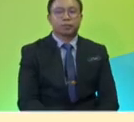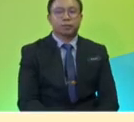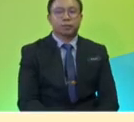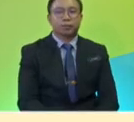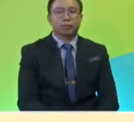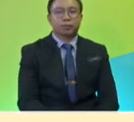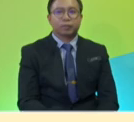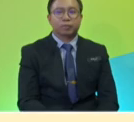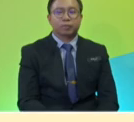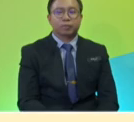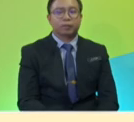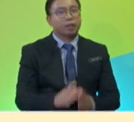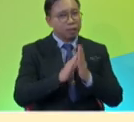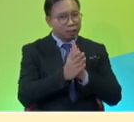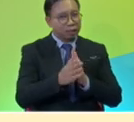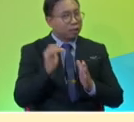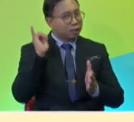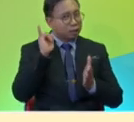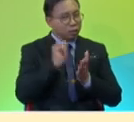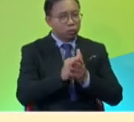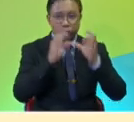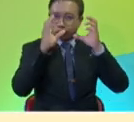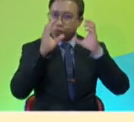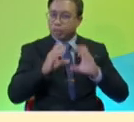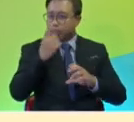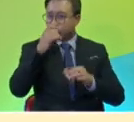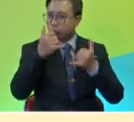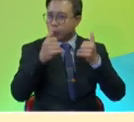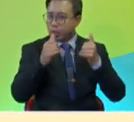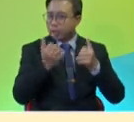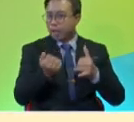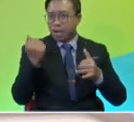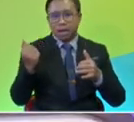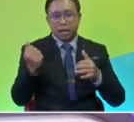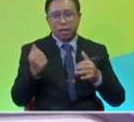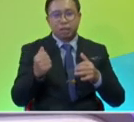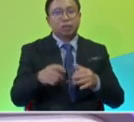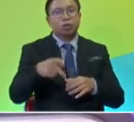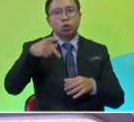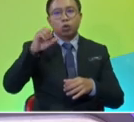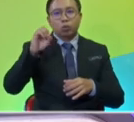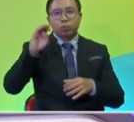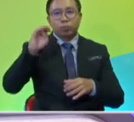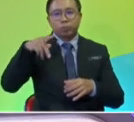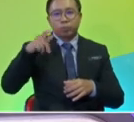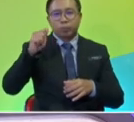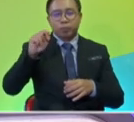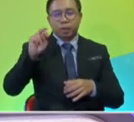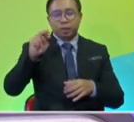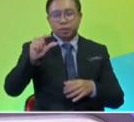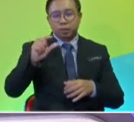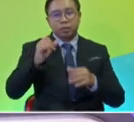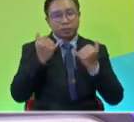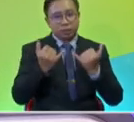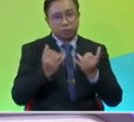kita okey Jadi itulah cara kita nak memainkan alat perkerusi Komang okey kita teruskan lagi boleh boleh Cikgu